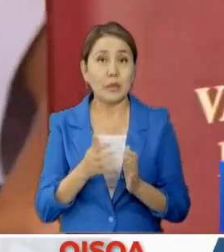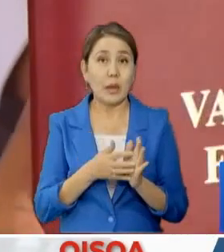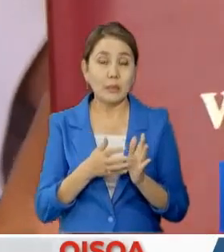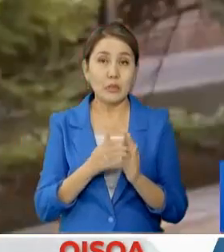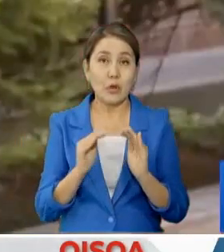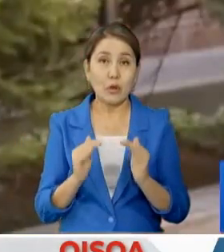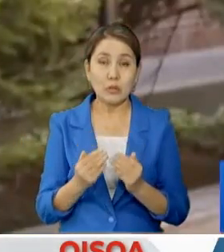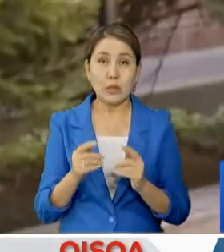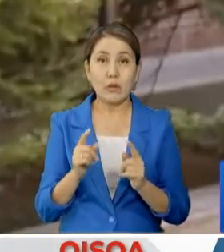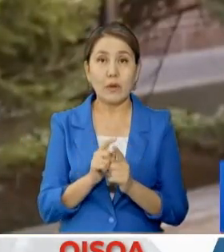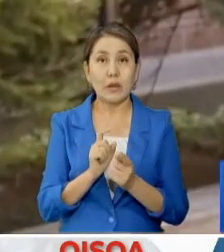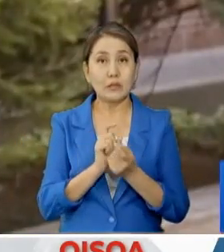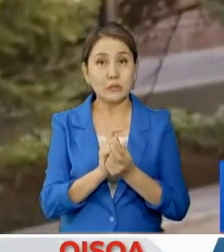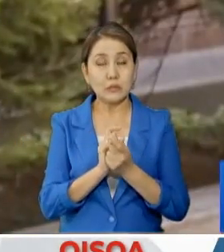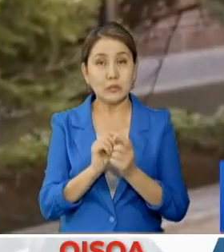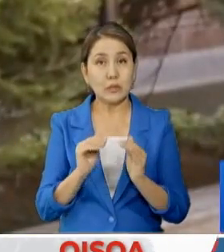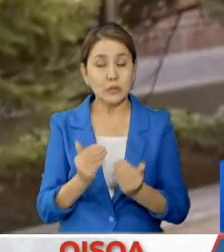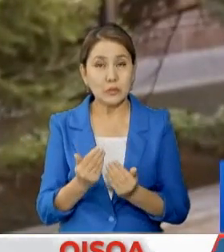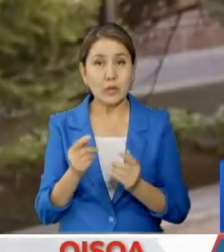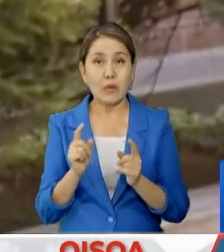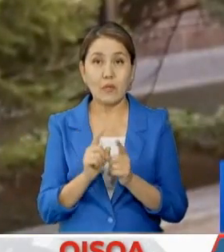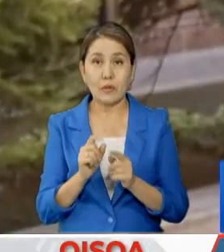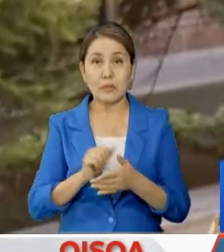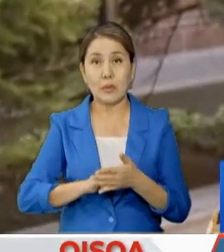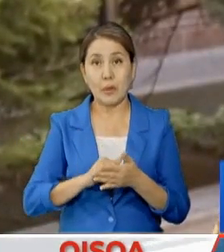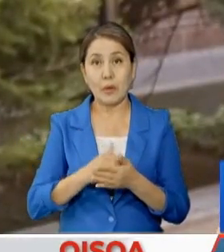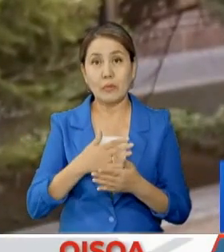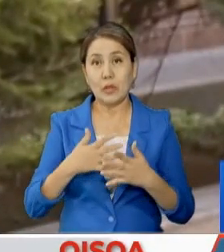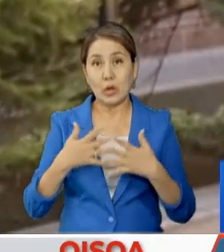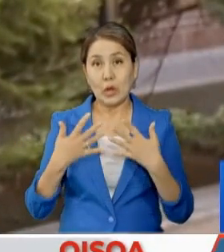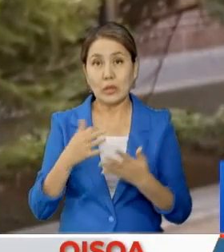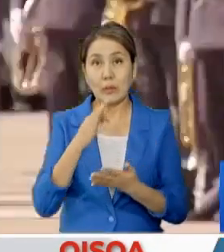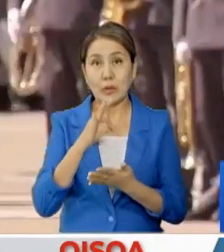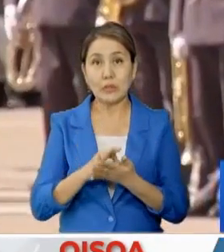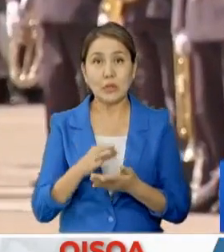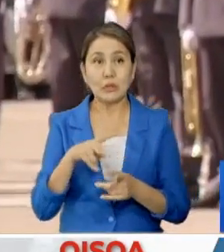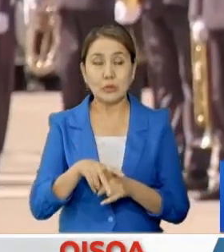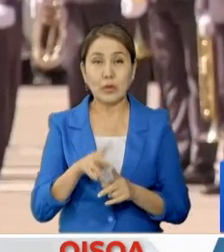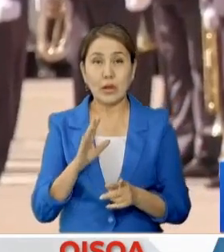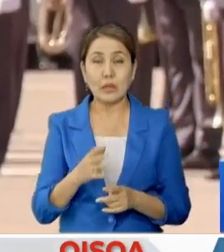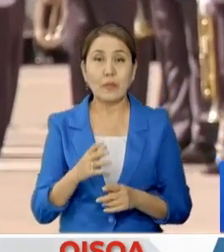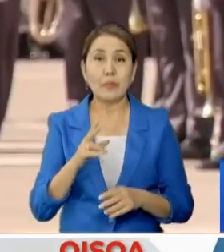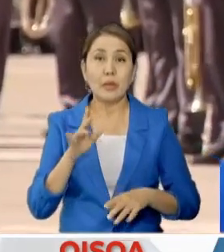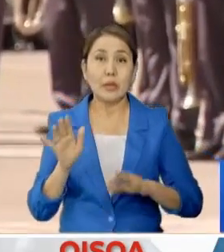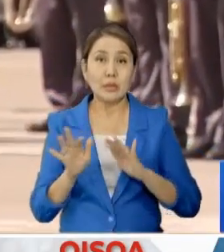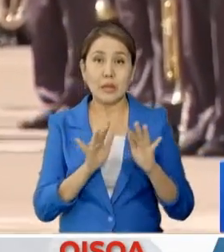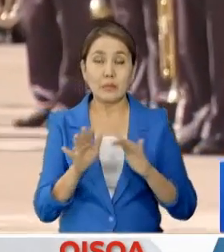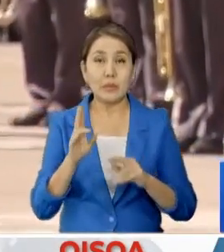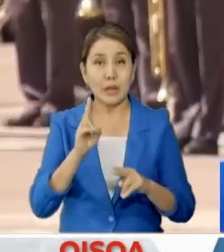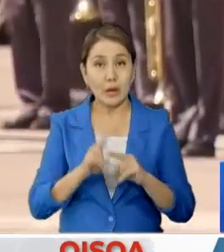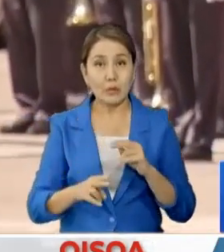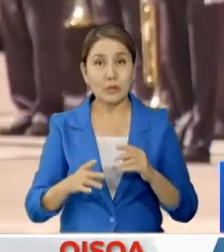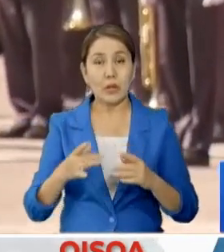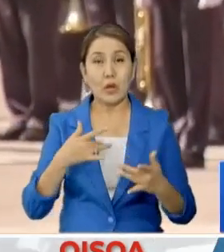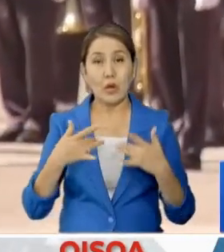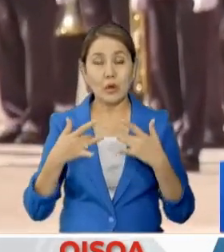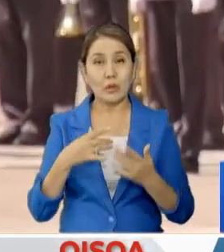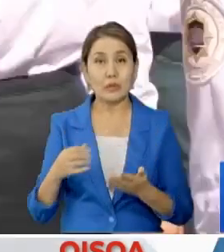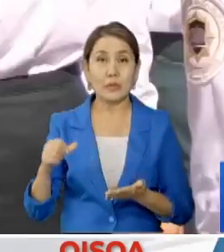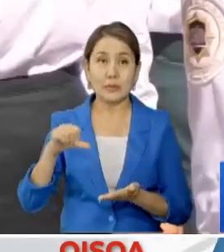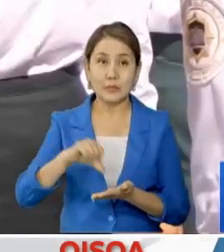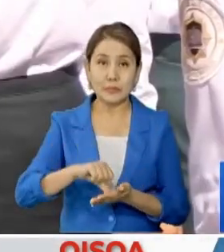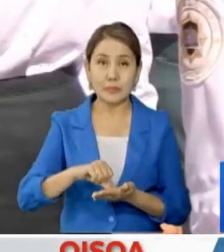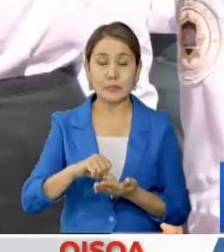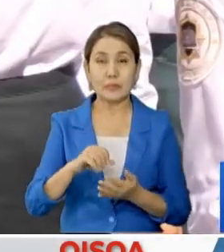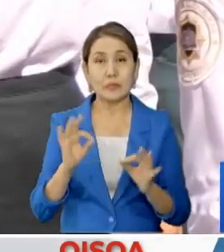unga qarshi kurashish sohasi bo'lganligi sababli ham bizga katta bu mas'uliyat yuklaydi. Tadbir yakunida xonandalar tomonidan ona yurtni madh